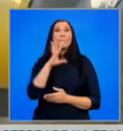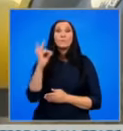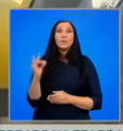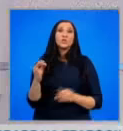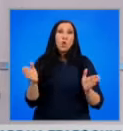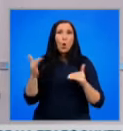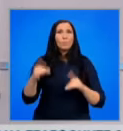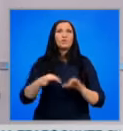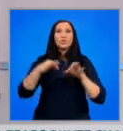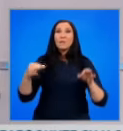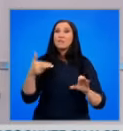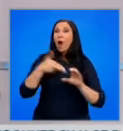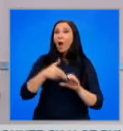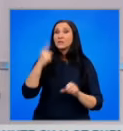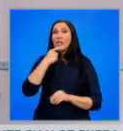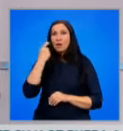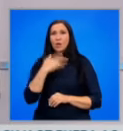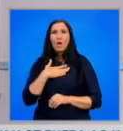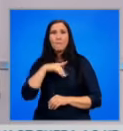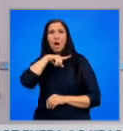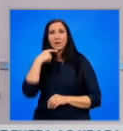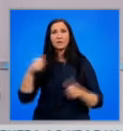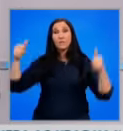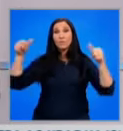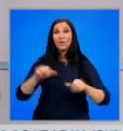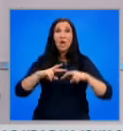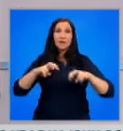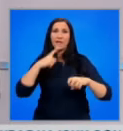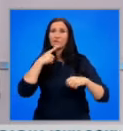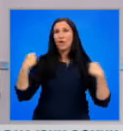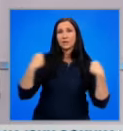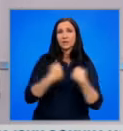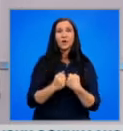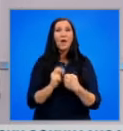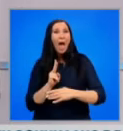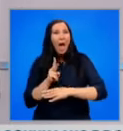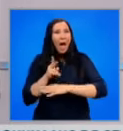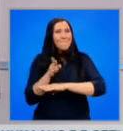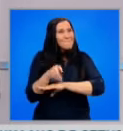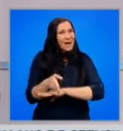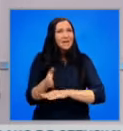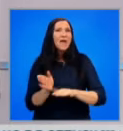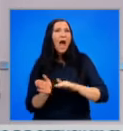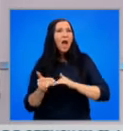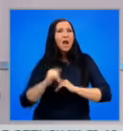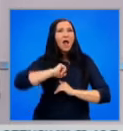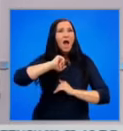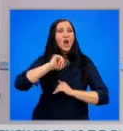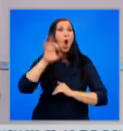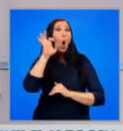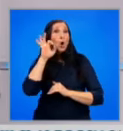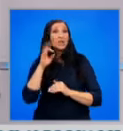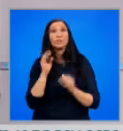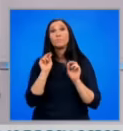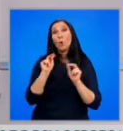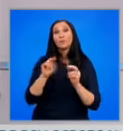годишно. Има риск да се провали разследването за катастрофата на прелеза край гара Орешец. Затова